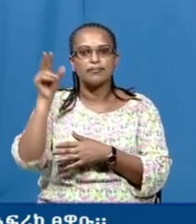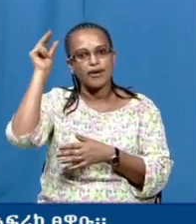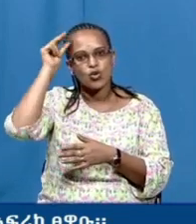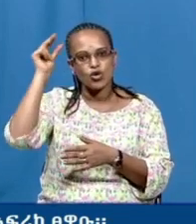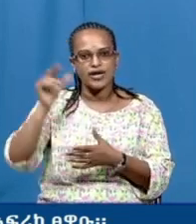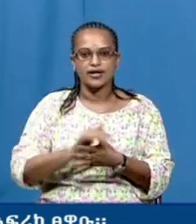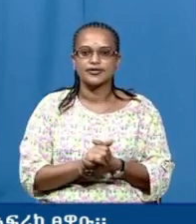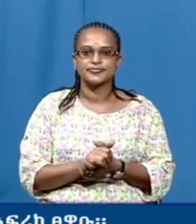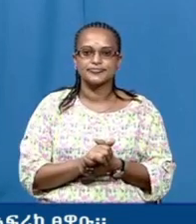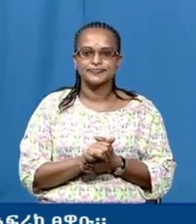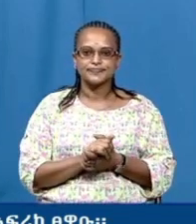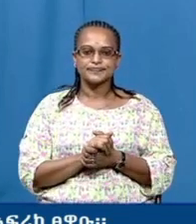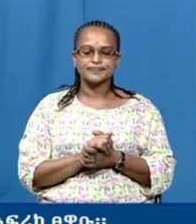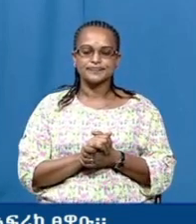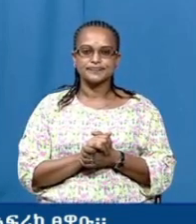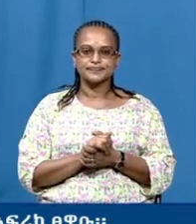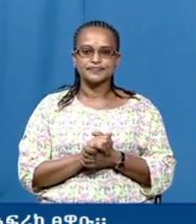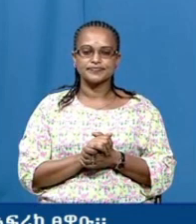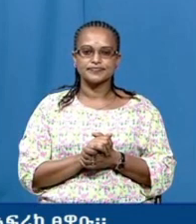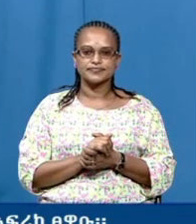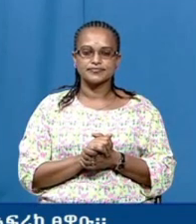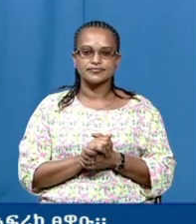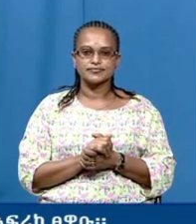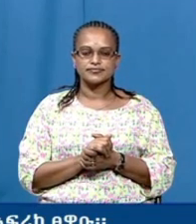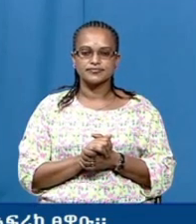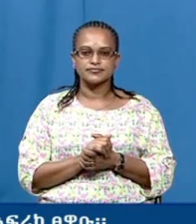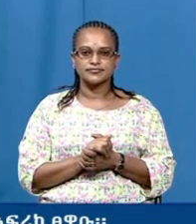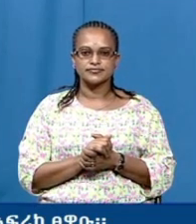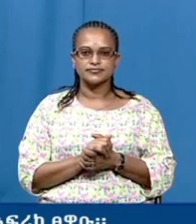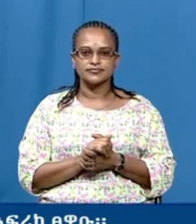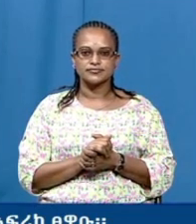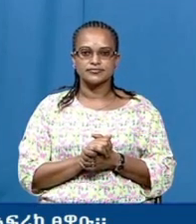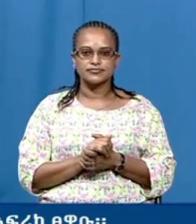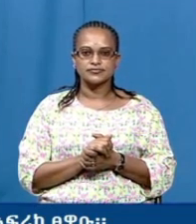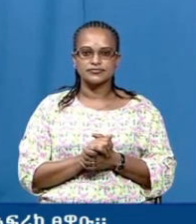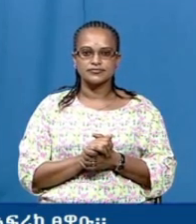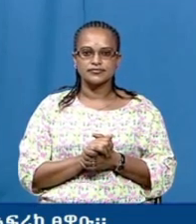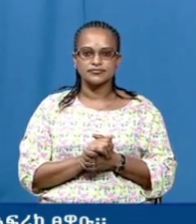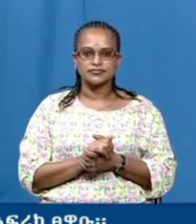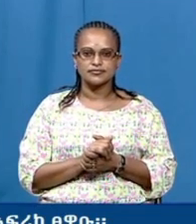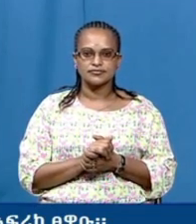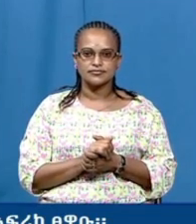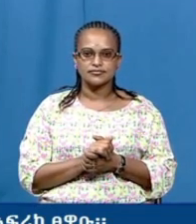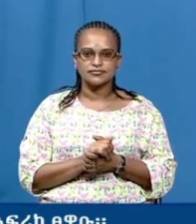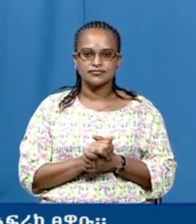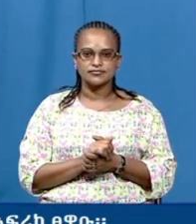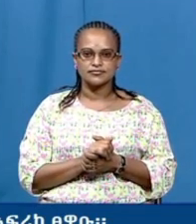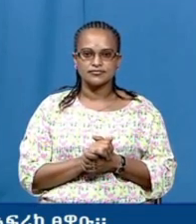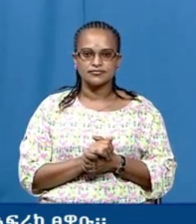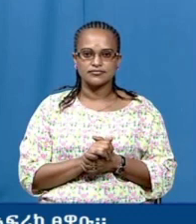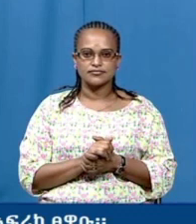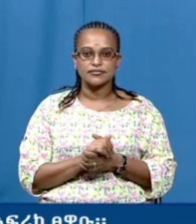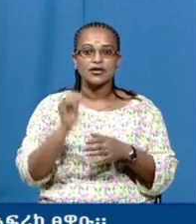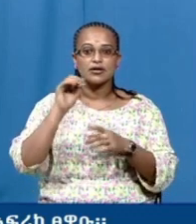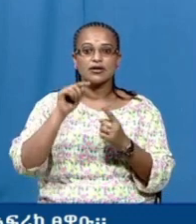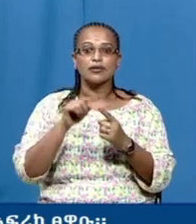ባንኮሌ. I want to assure you that the reports we get from our African Union team of experts